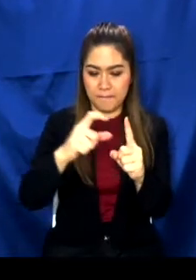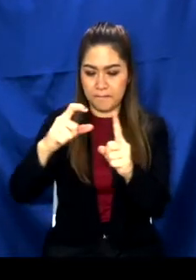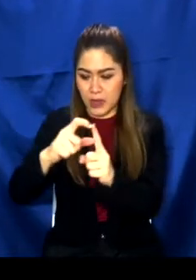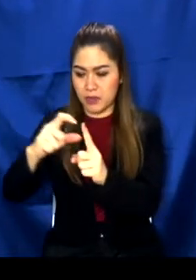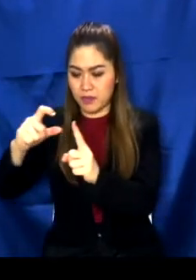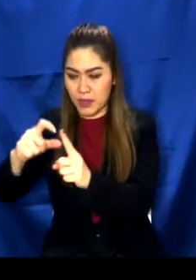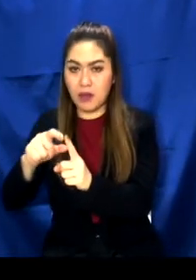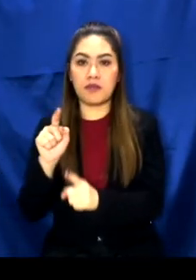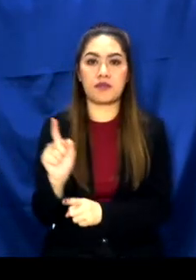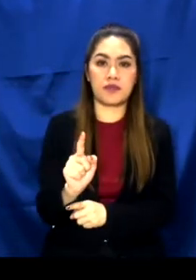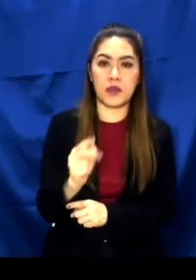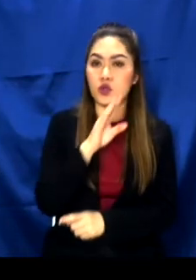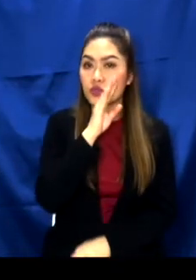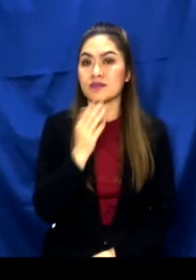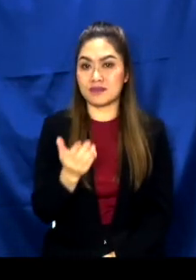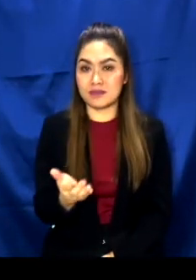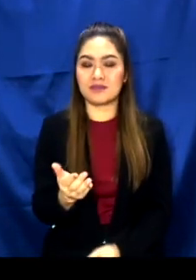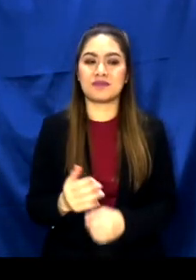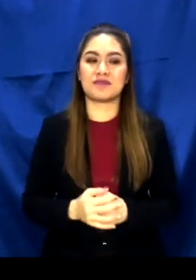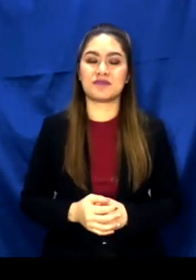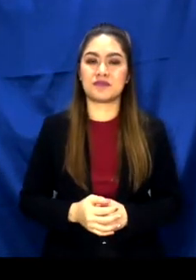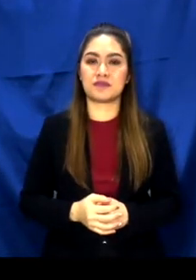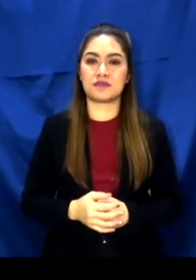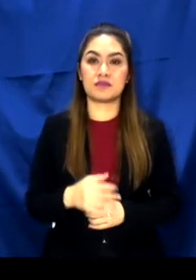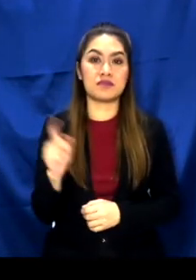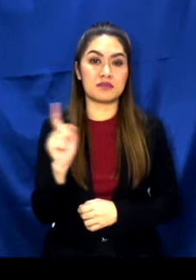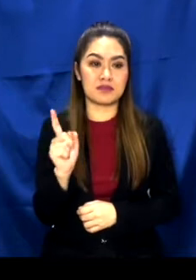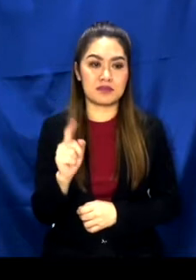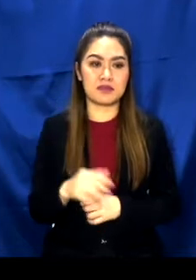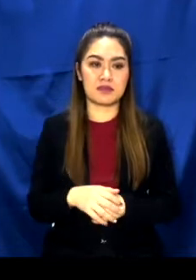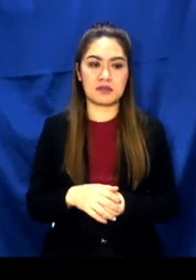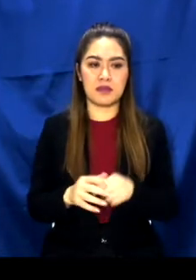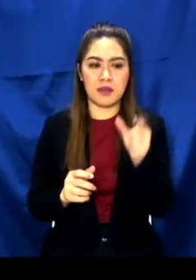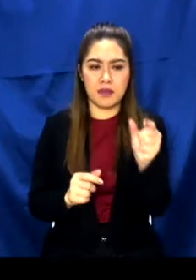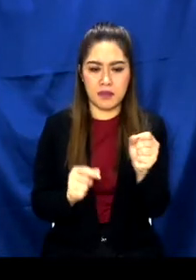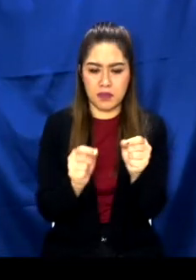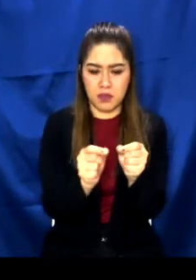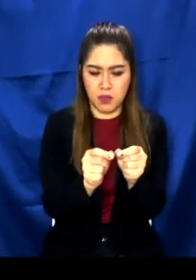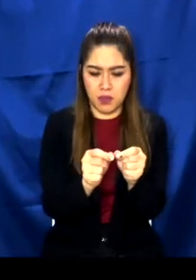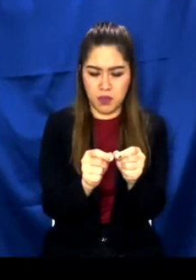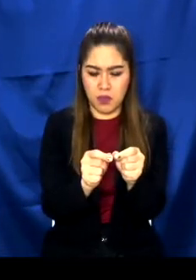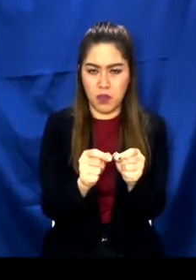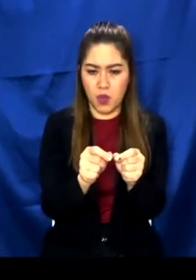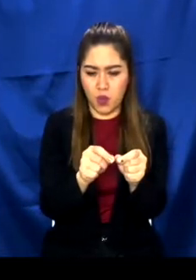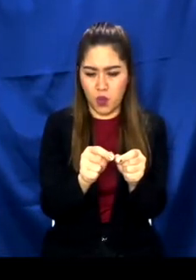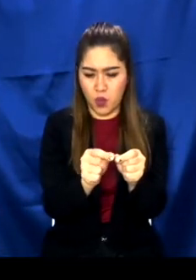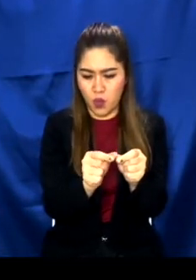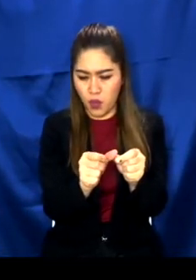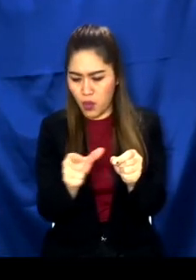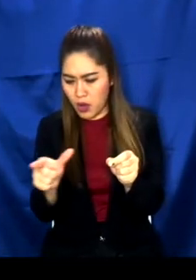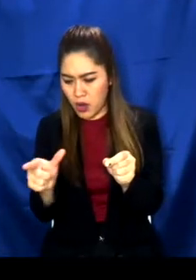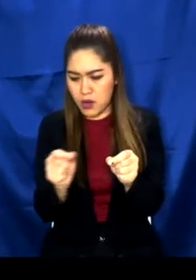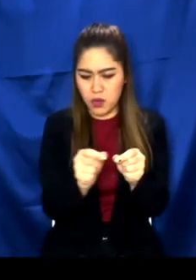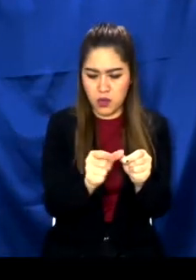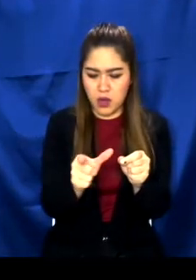อนต์สมมุติเป็นอย่างนี้อ่ะเห็นไหมคะมันก็จะช่องไฟมันก็จะห่างขึ้นแบบนี้นะคะแต่ถ้าเ